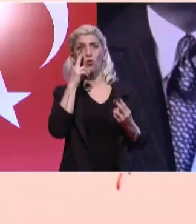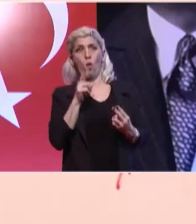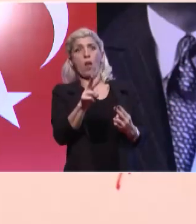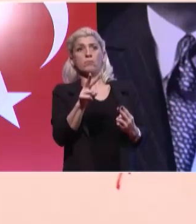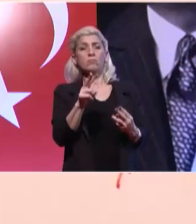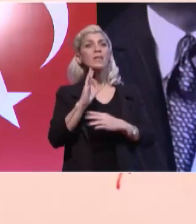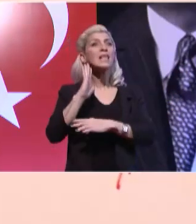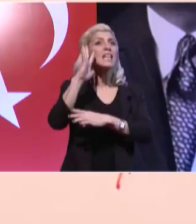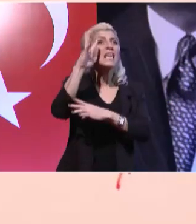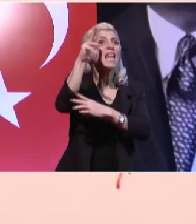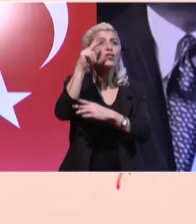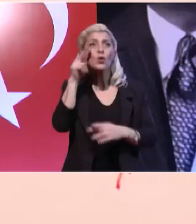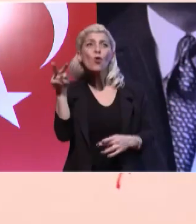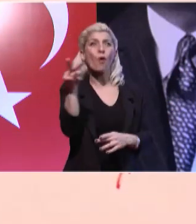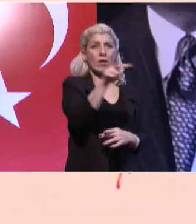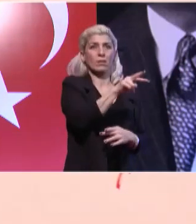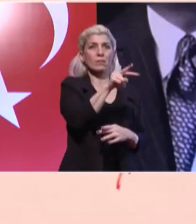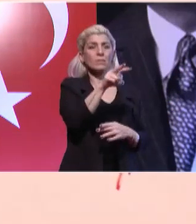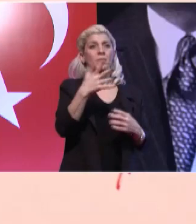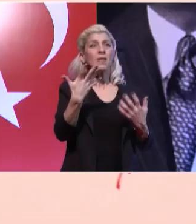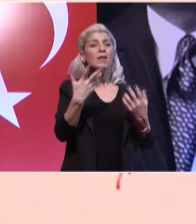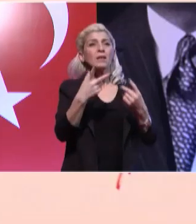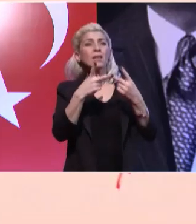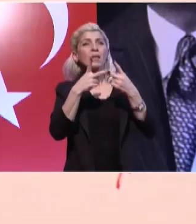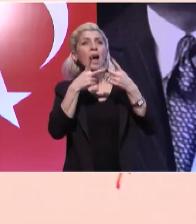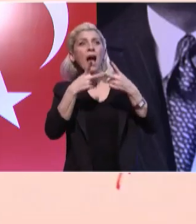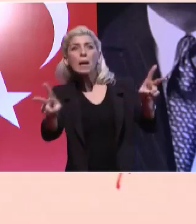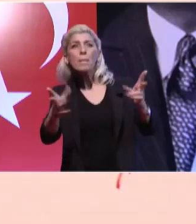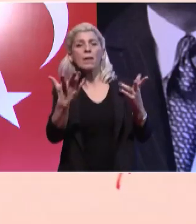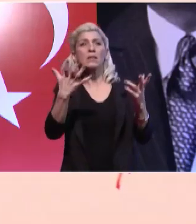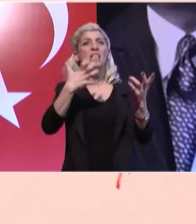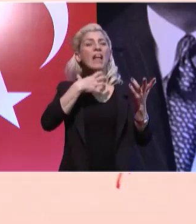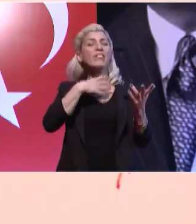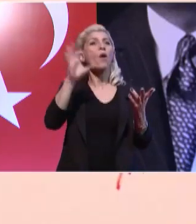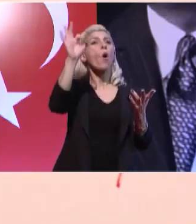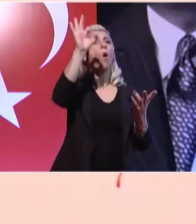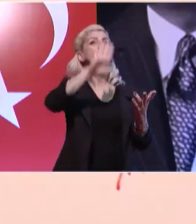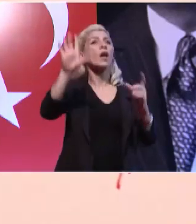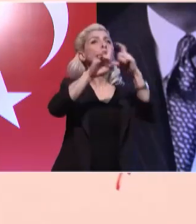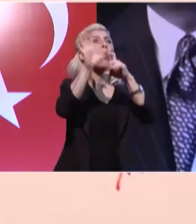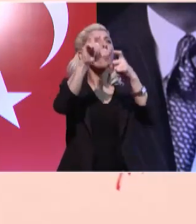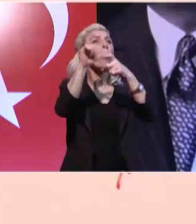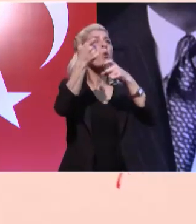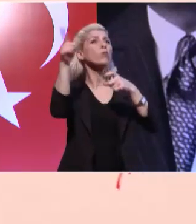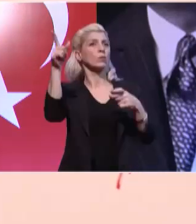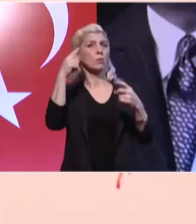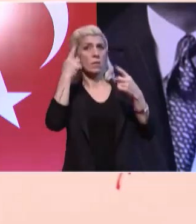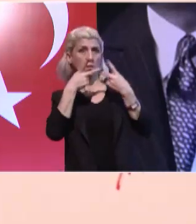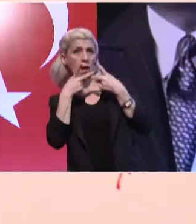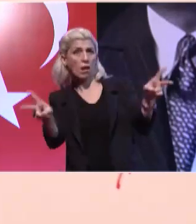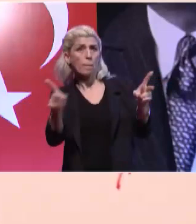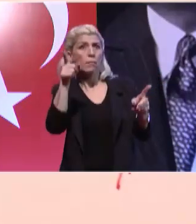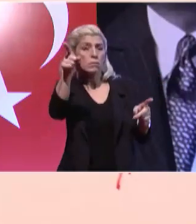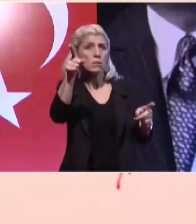geleceği iyi okuyan, egemen güçlerin Orta Doğu'daki emellerini bilen birisi zaten egemen